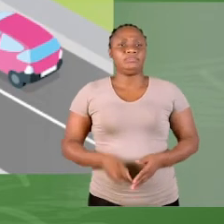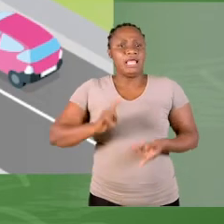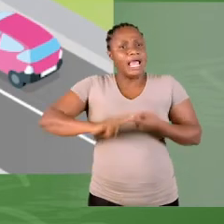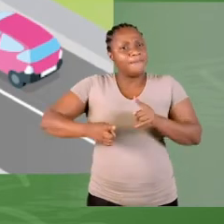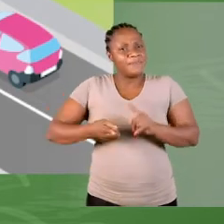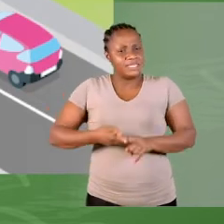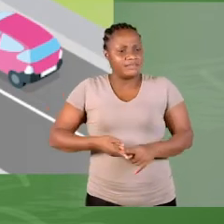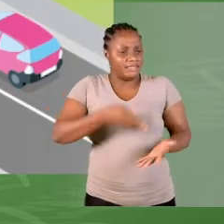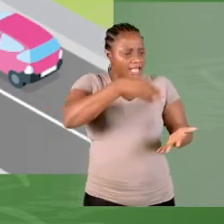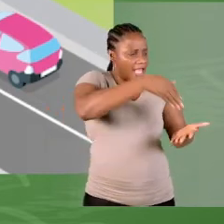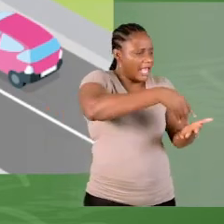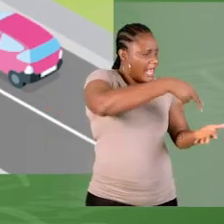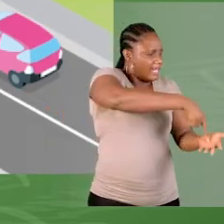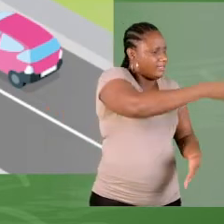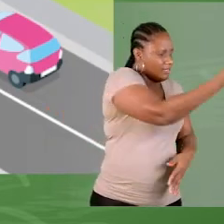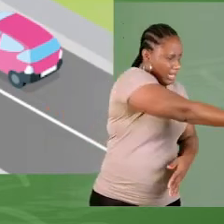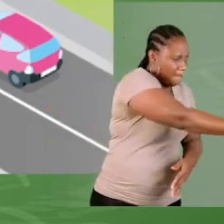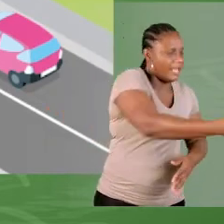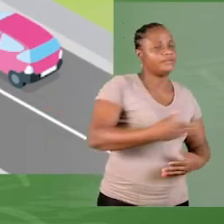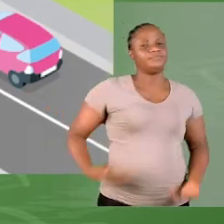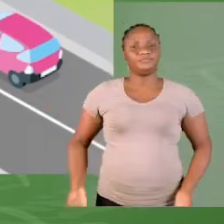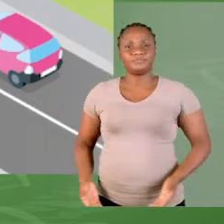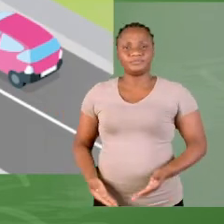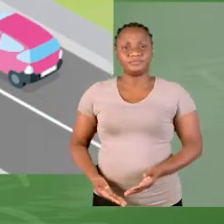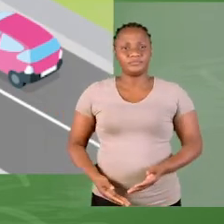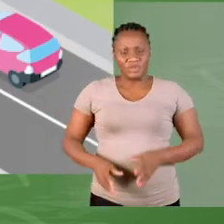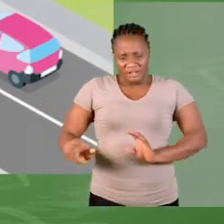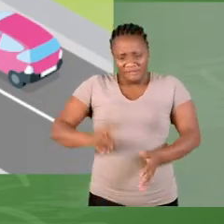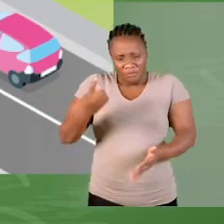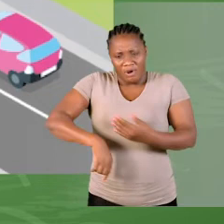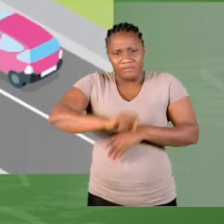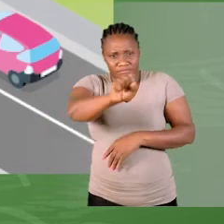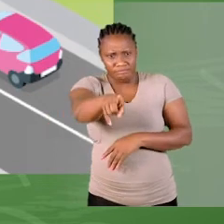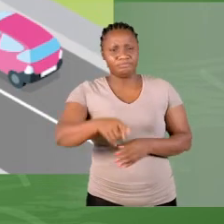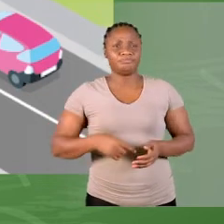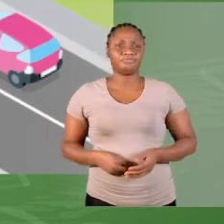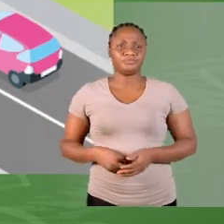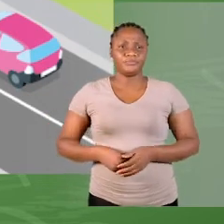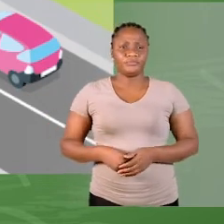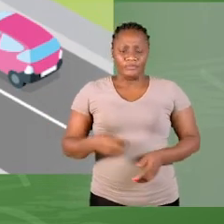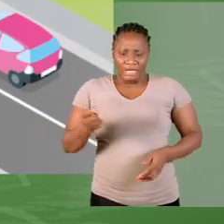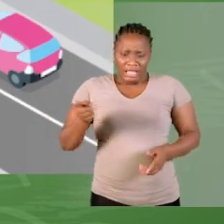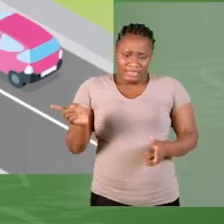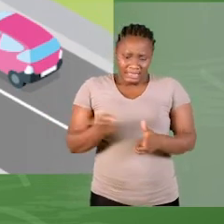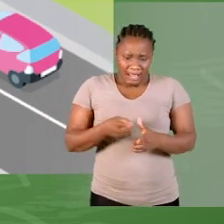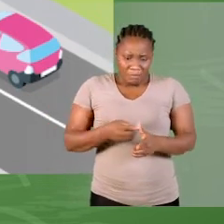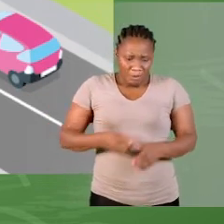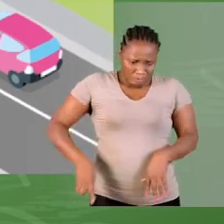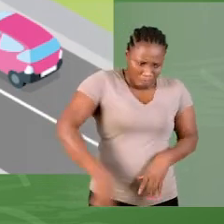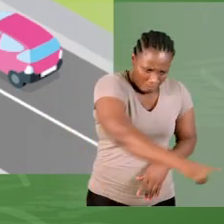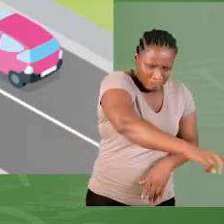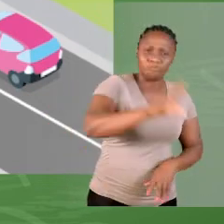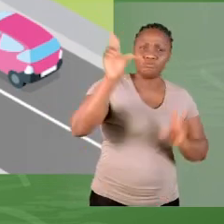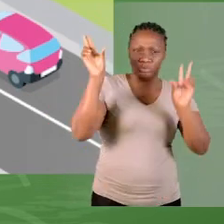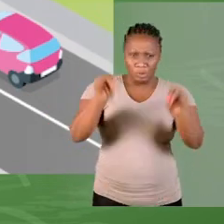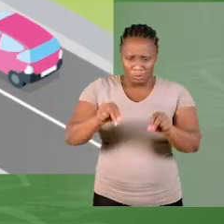point C et je veux rejoindre mon ami au point C. Qu'est-ce que j'ai fait? Je traverse d'abord la